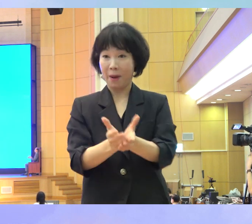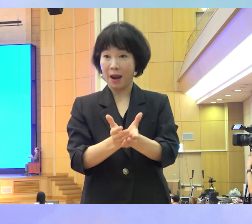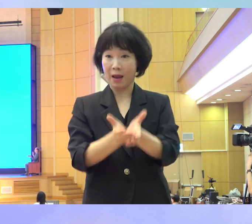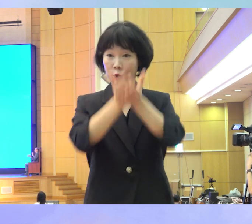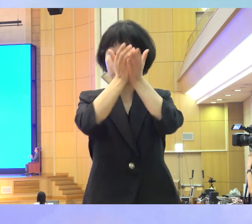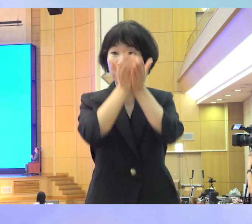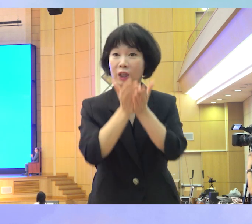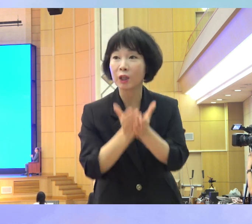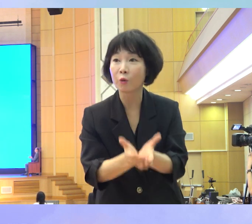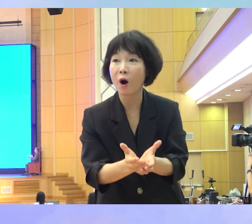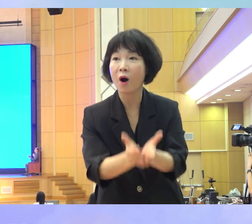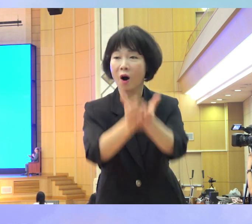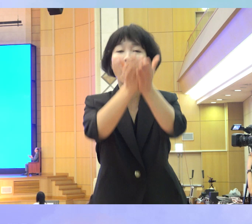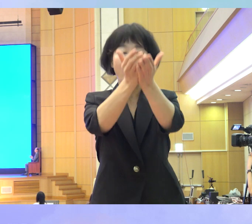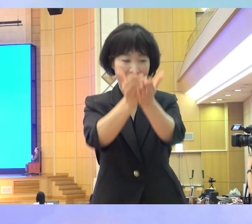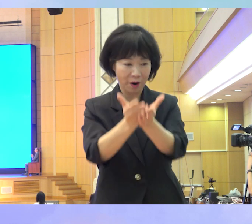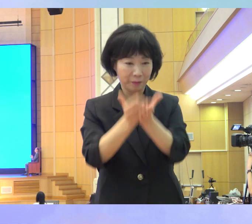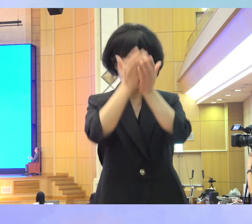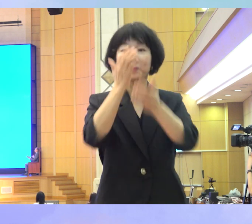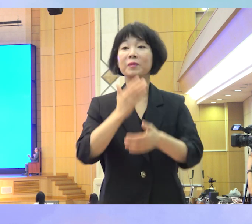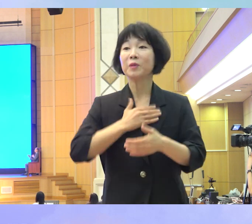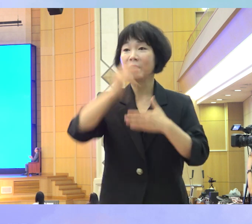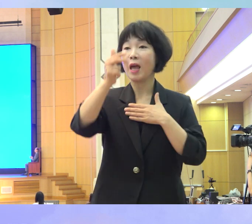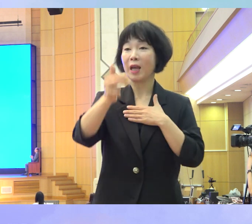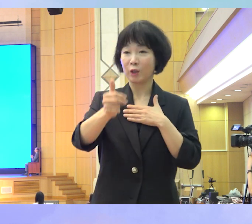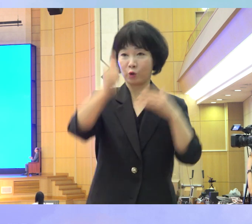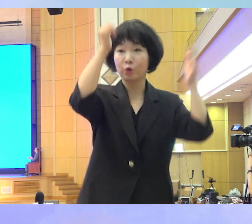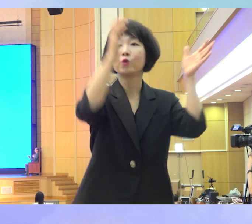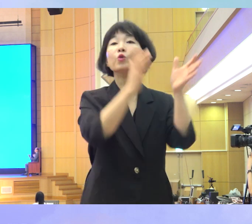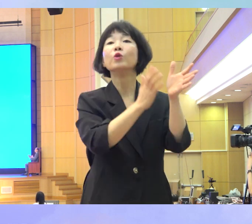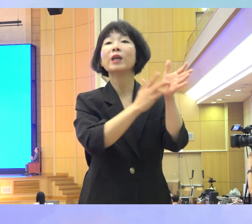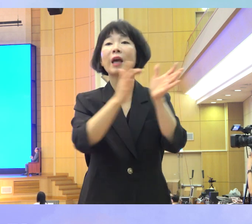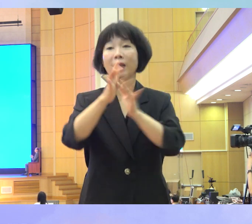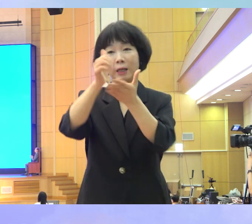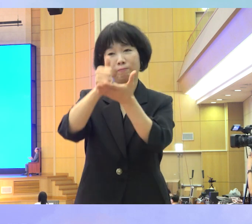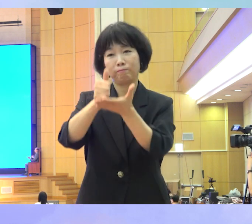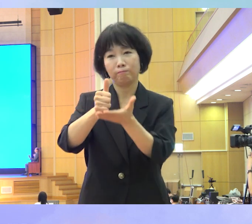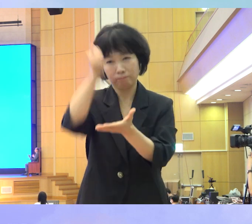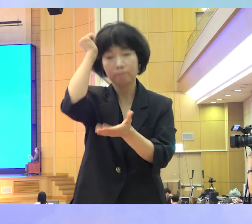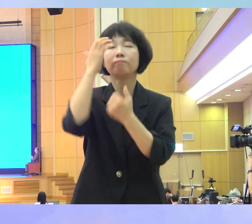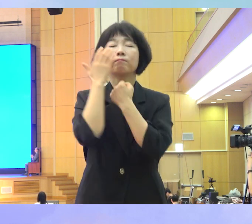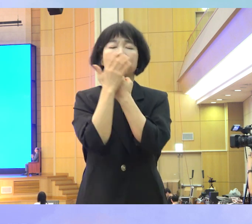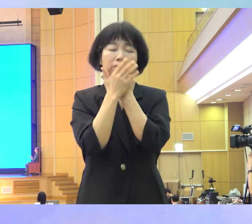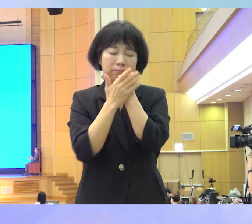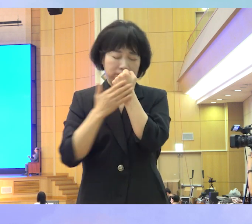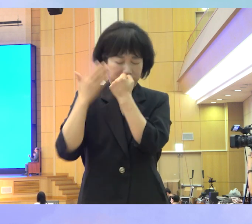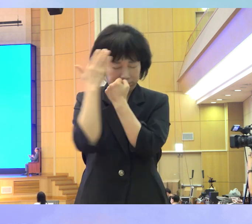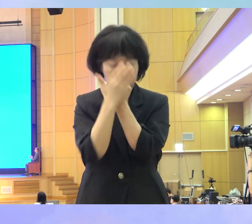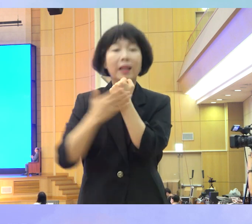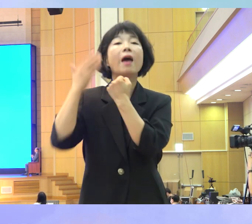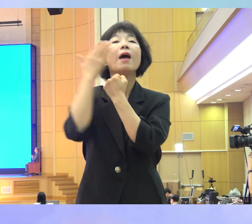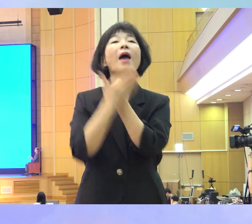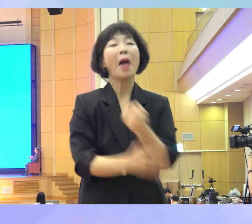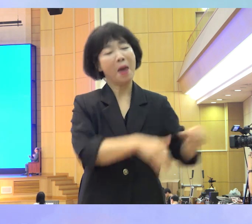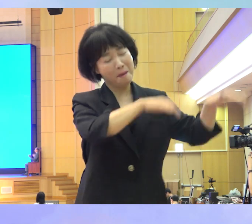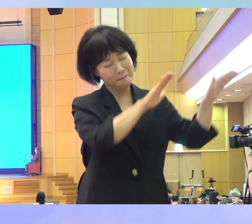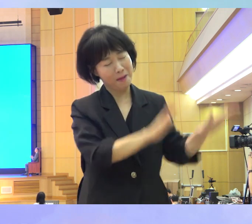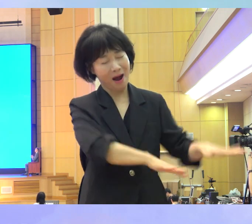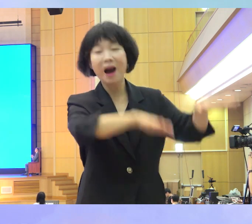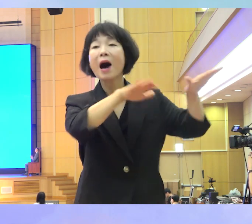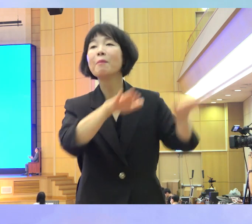창파의 배 띄워 내 주 예수 은혜의